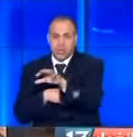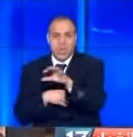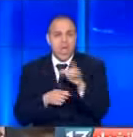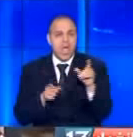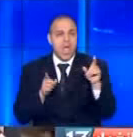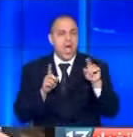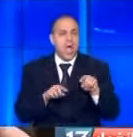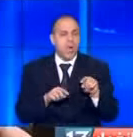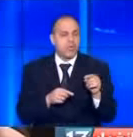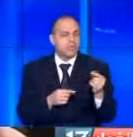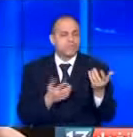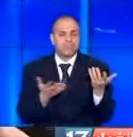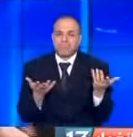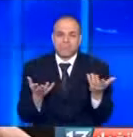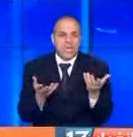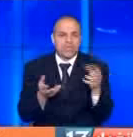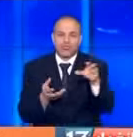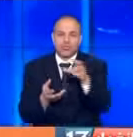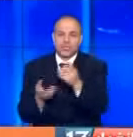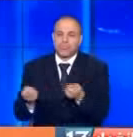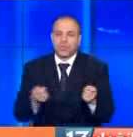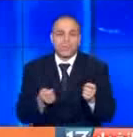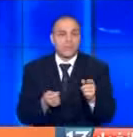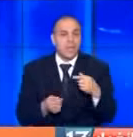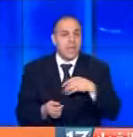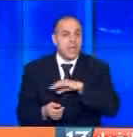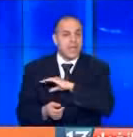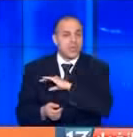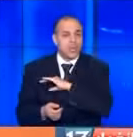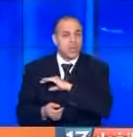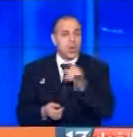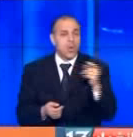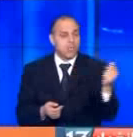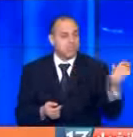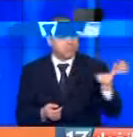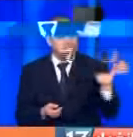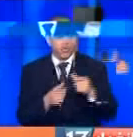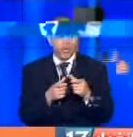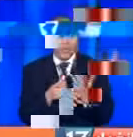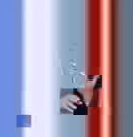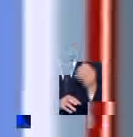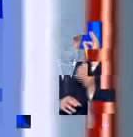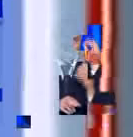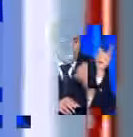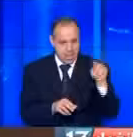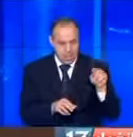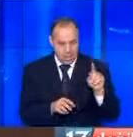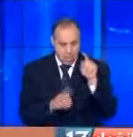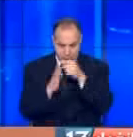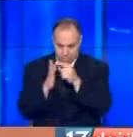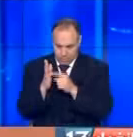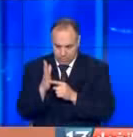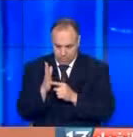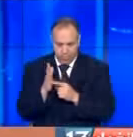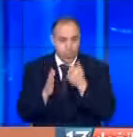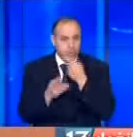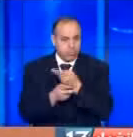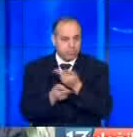للمناطق وللقطاعات المهمشة سابقا، وهذا الاندماج يستوجب إيجاد طرق تمويل معبرة بالميكرو